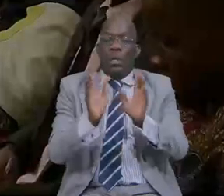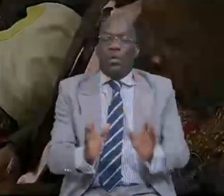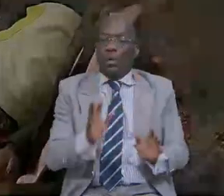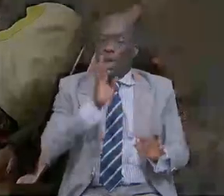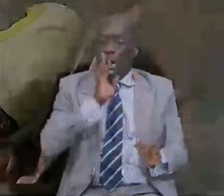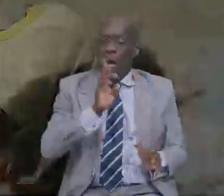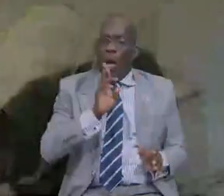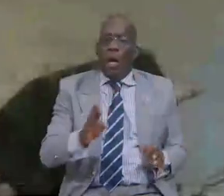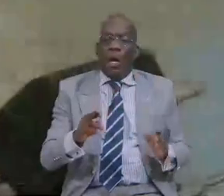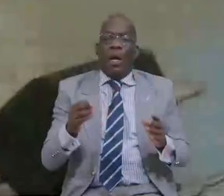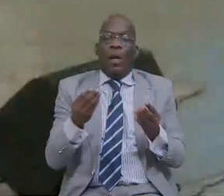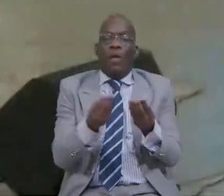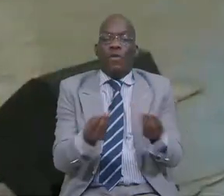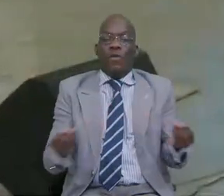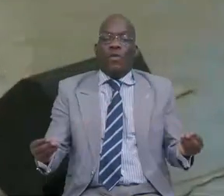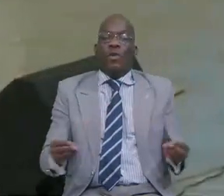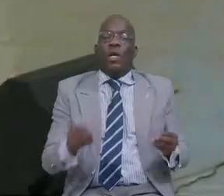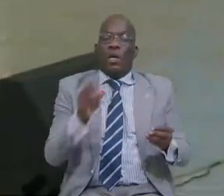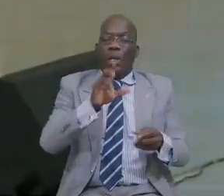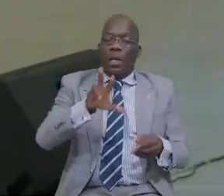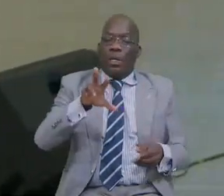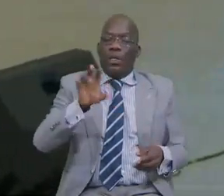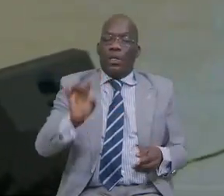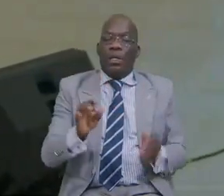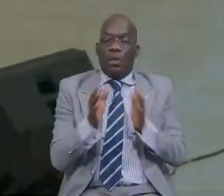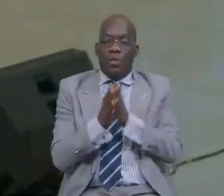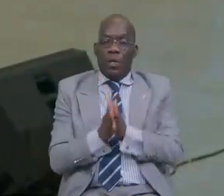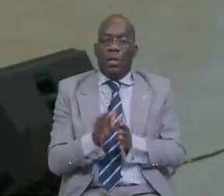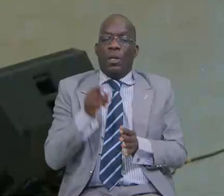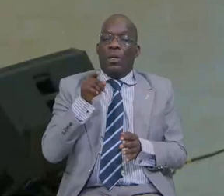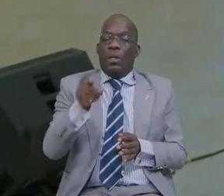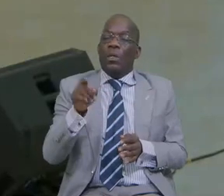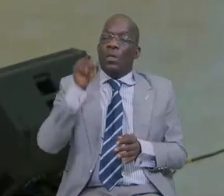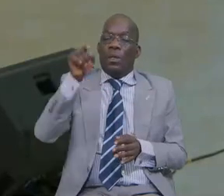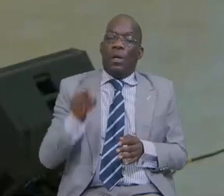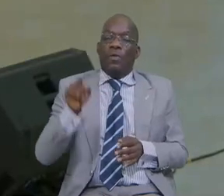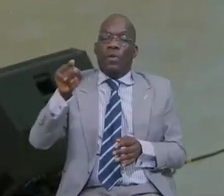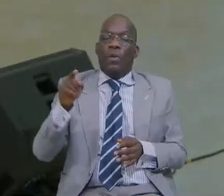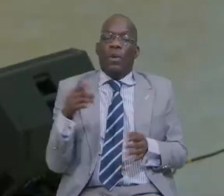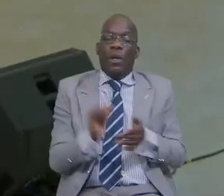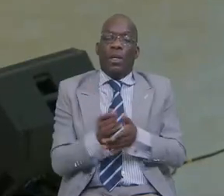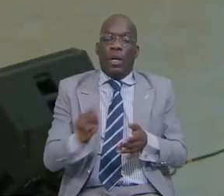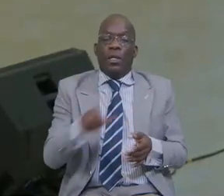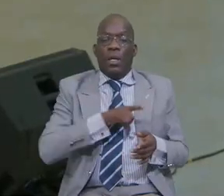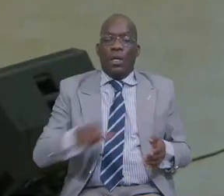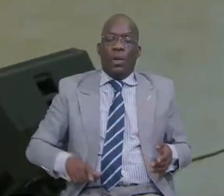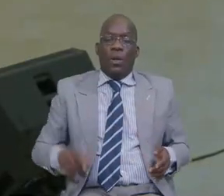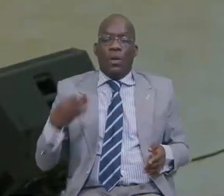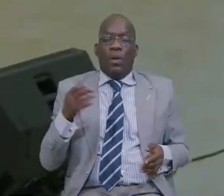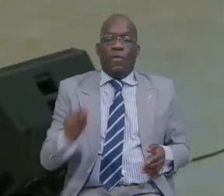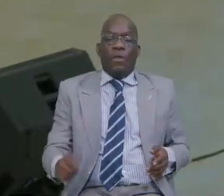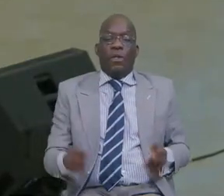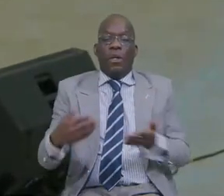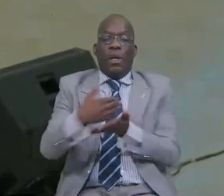d'ouvriers. Verset 38. Priez donc le maître de la moisson, d'envoyer